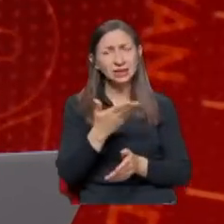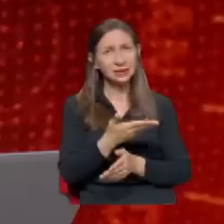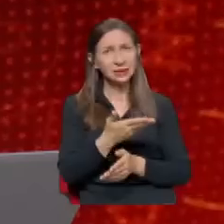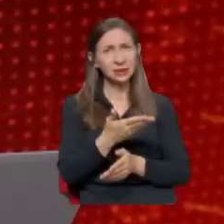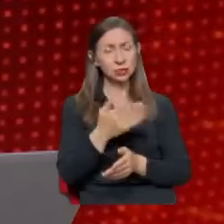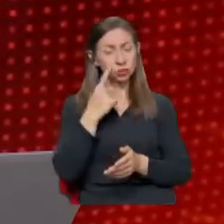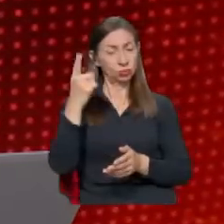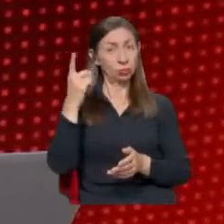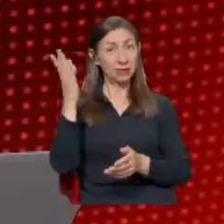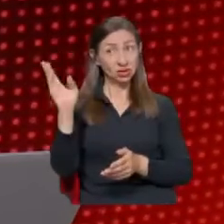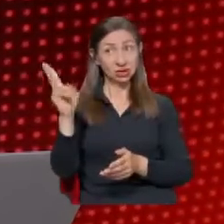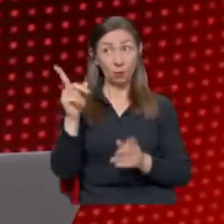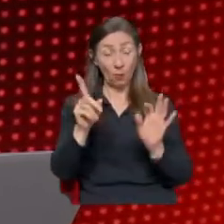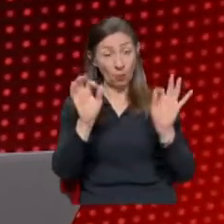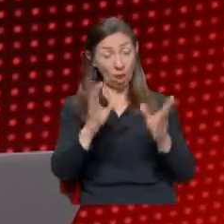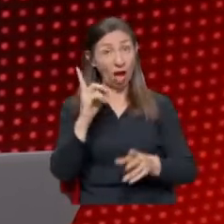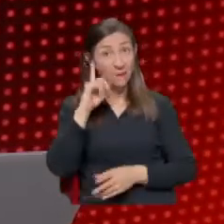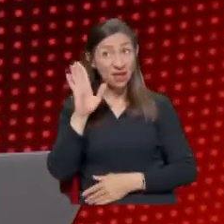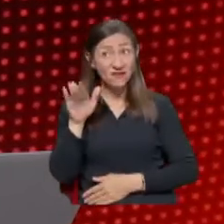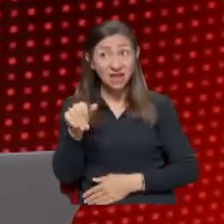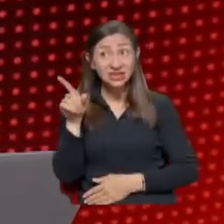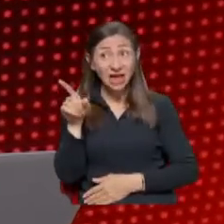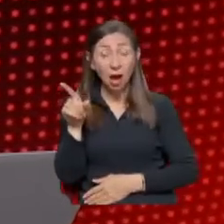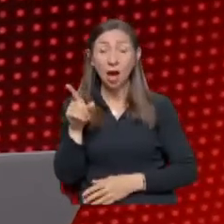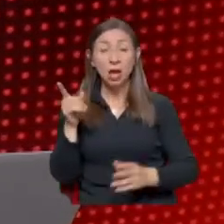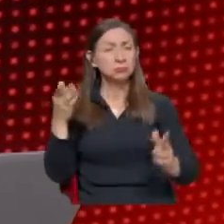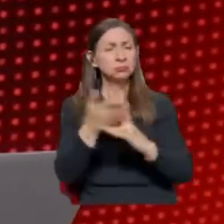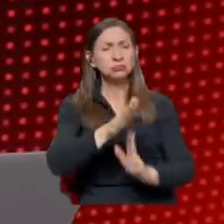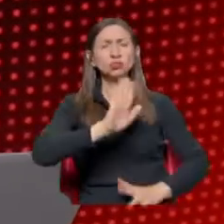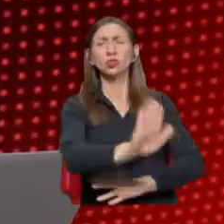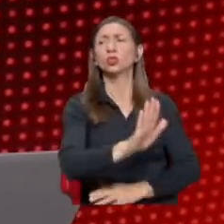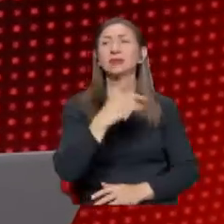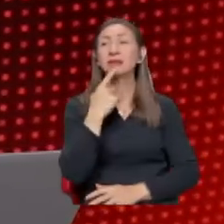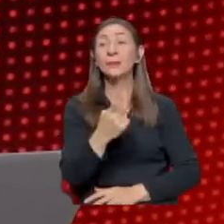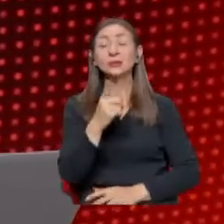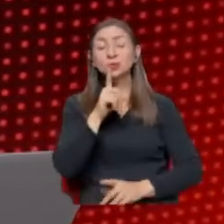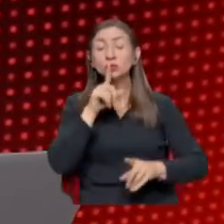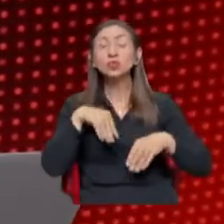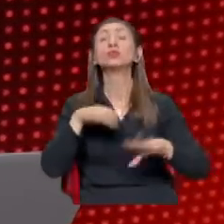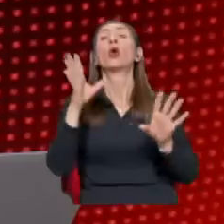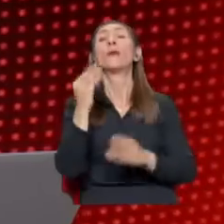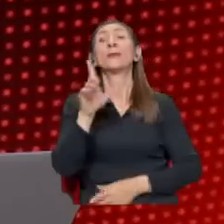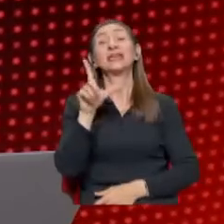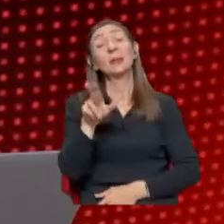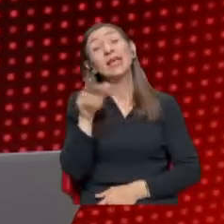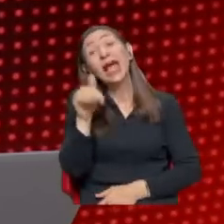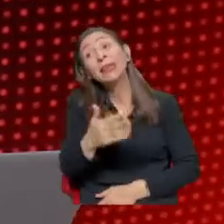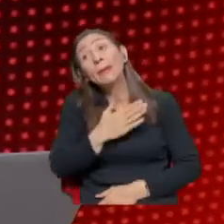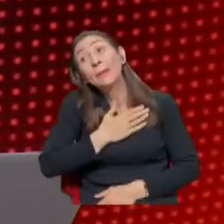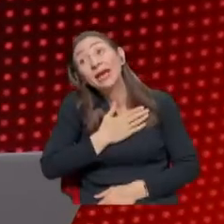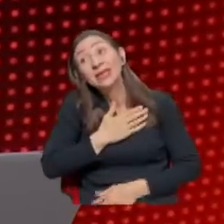kaldı. Cumhurbaşkanının bu durumdan haberi varsa müdahale etmesi, göz yummaması gerekir gibi geldi